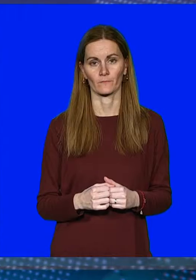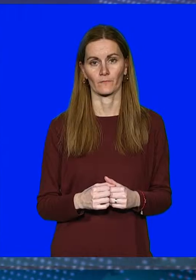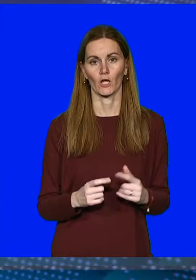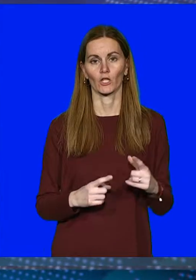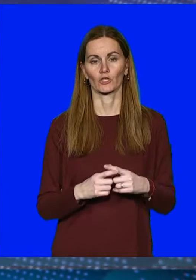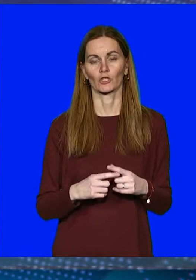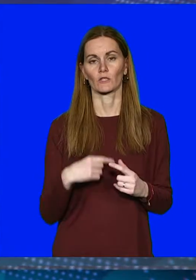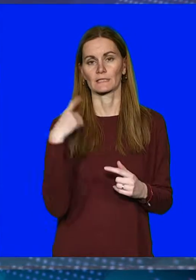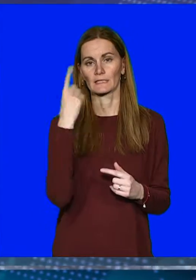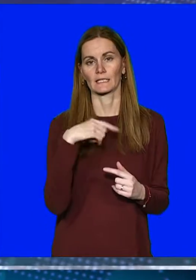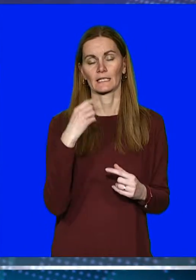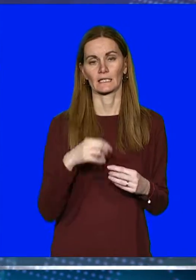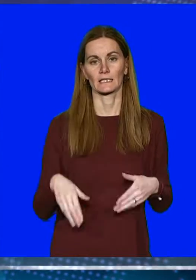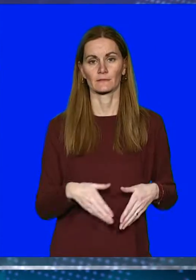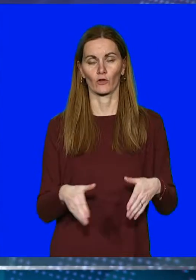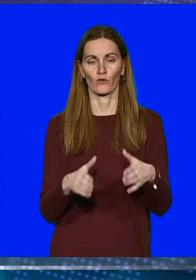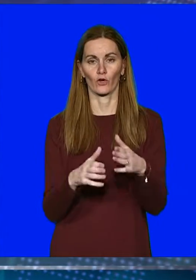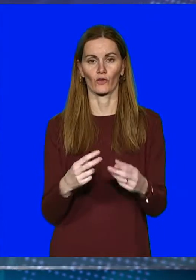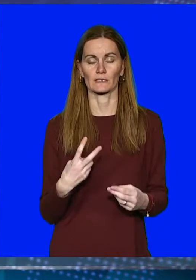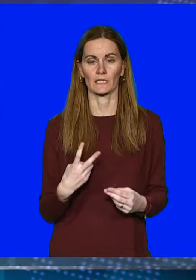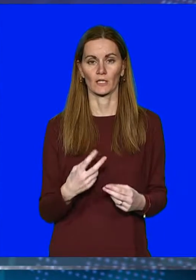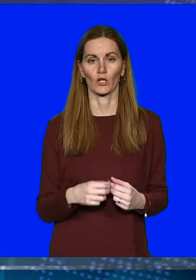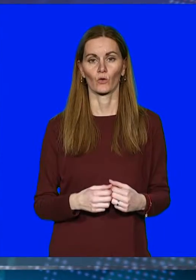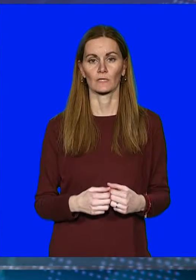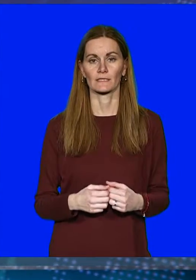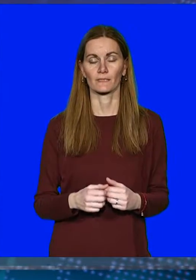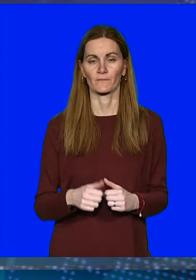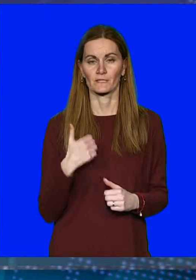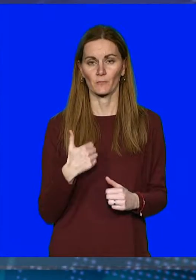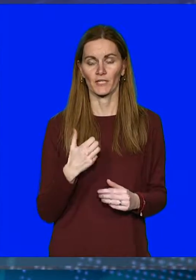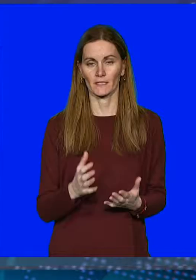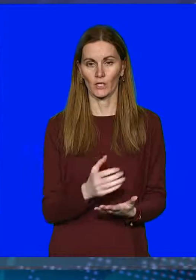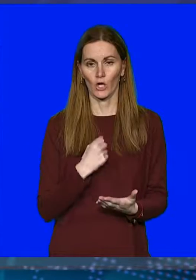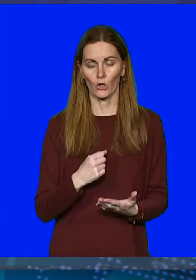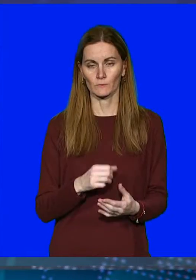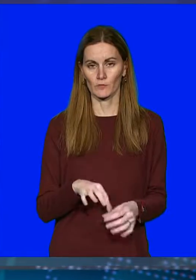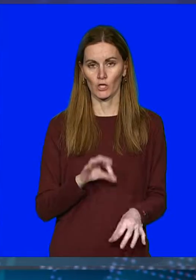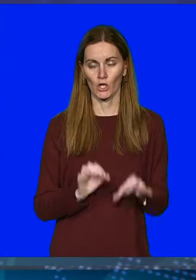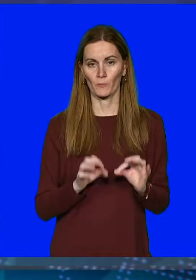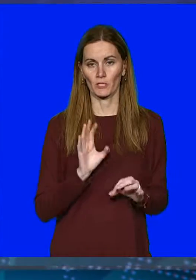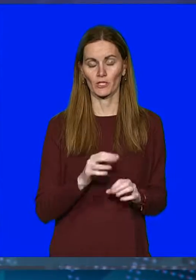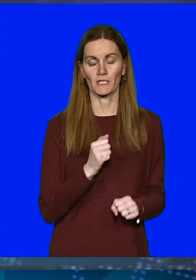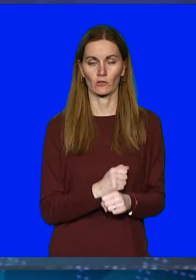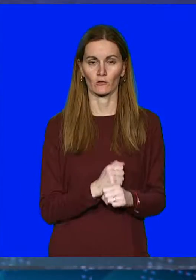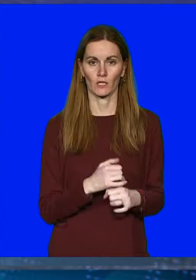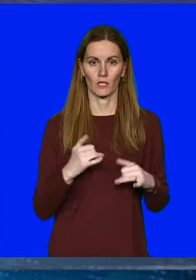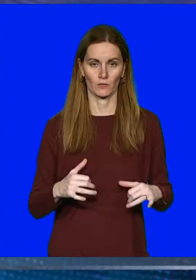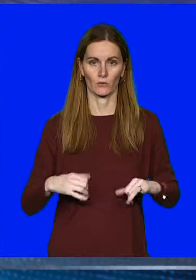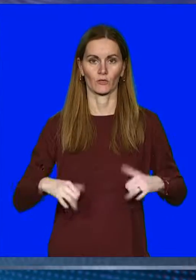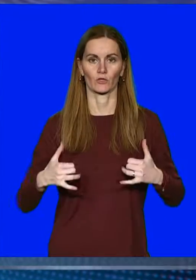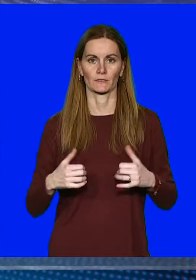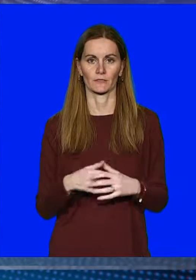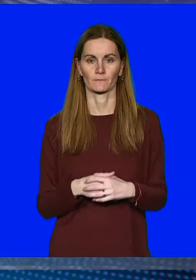projektiranju. Todorovski je i lice ispred projekta rekonstrukcije Vukovarske ulice, što je samo jedan od uspjeha koji su obilježili njegov